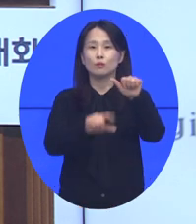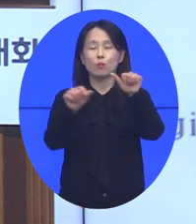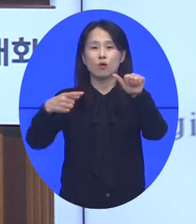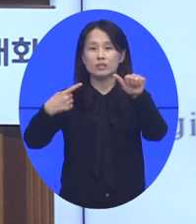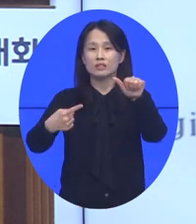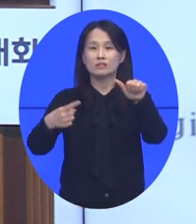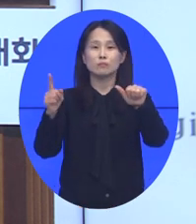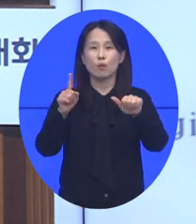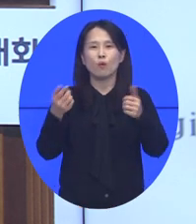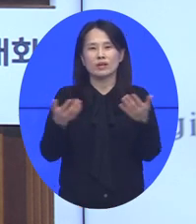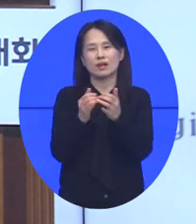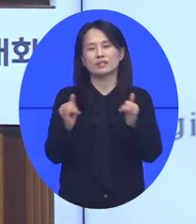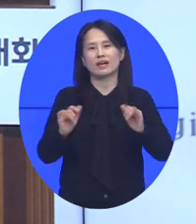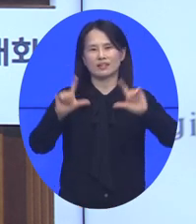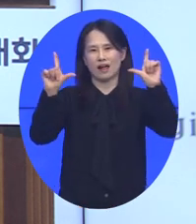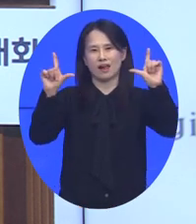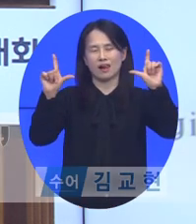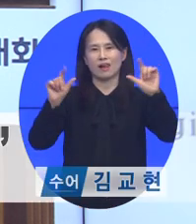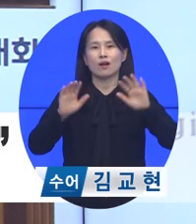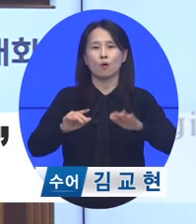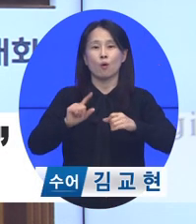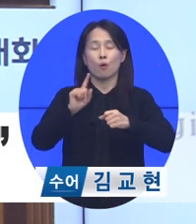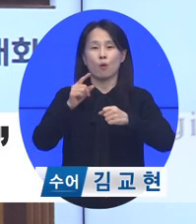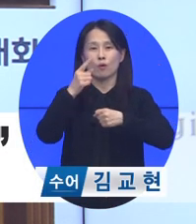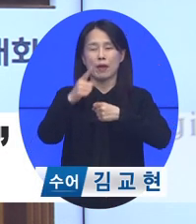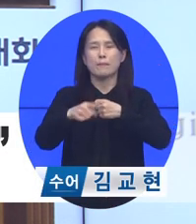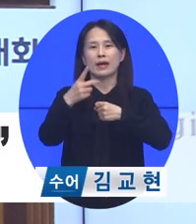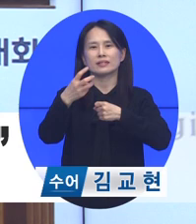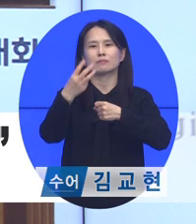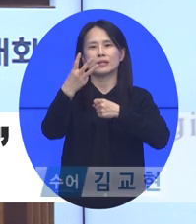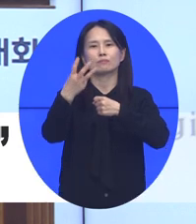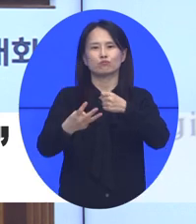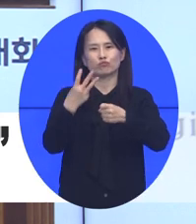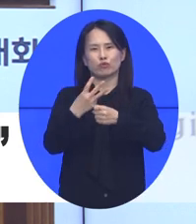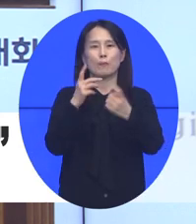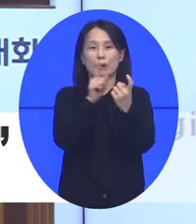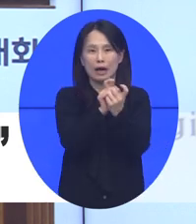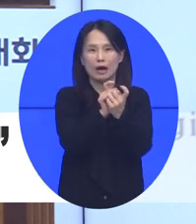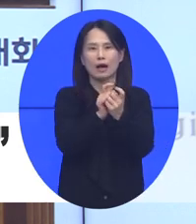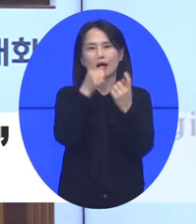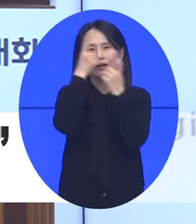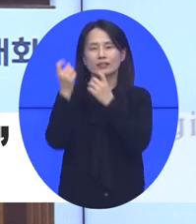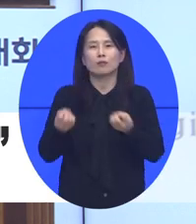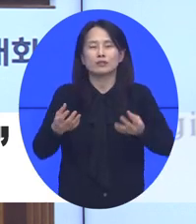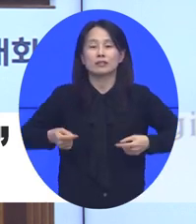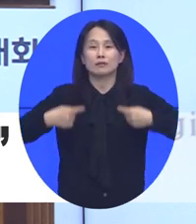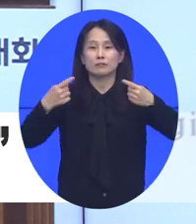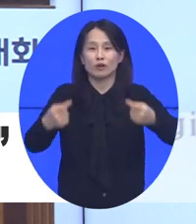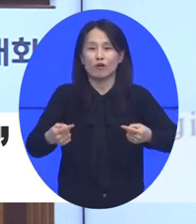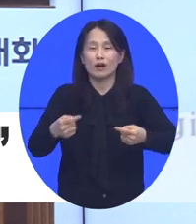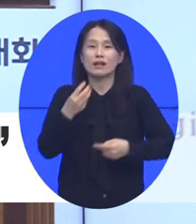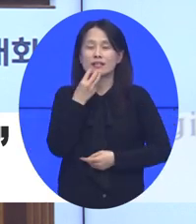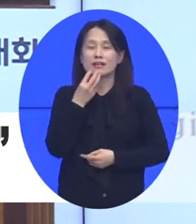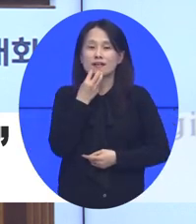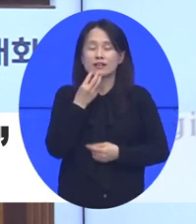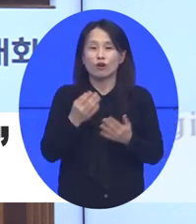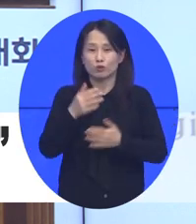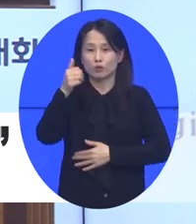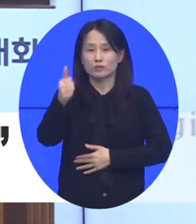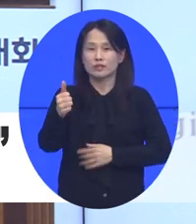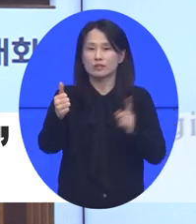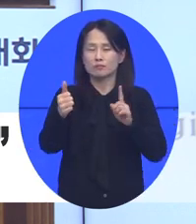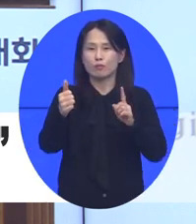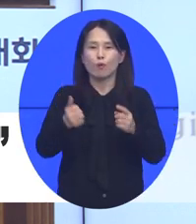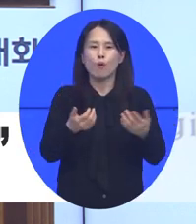5월 1일은 노동절입니다. 벌써 올해로 133주년을 맞았는데요. 기념식에 참석한 김동연 지사는 상생의